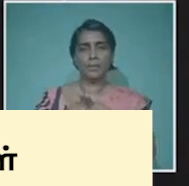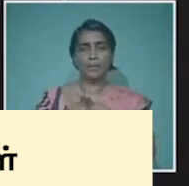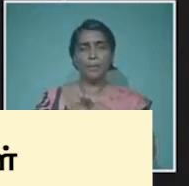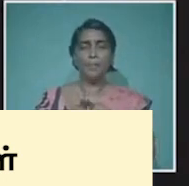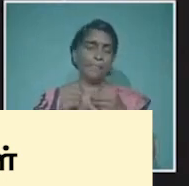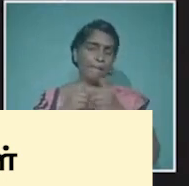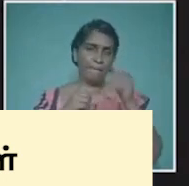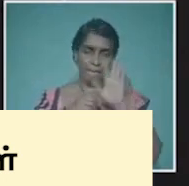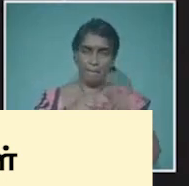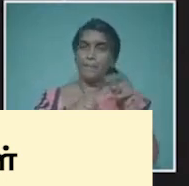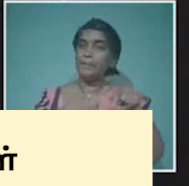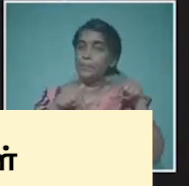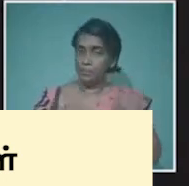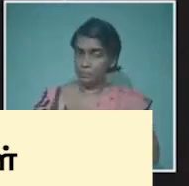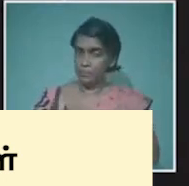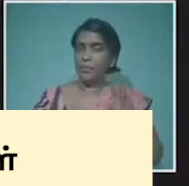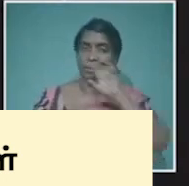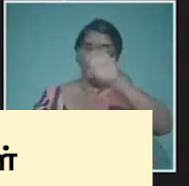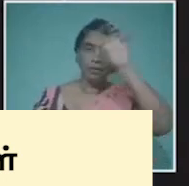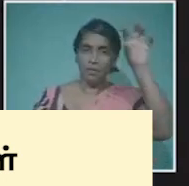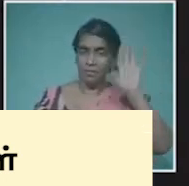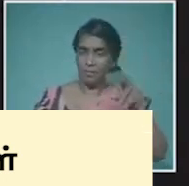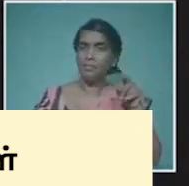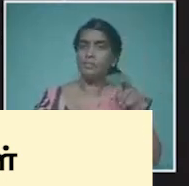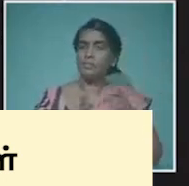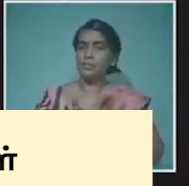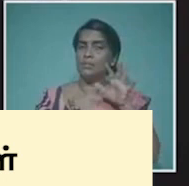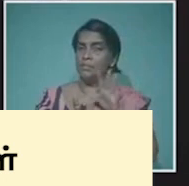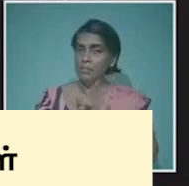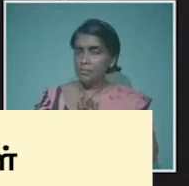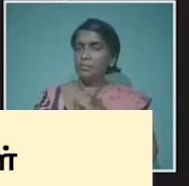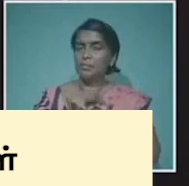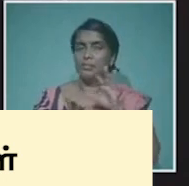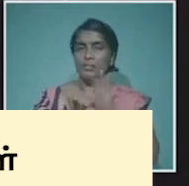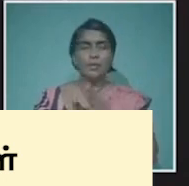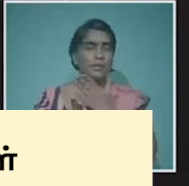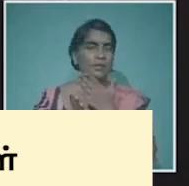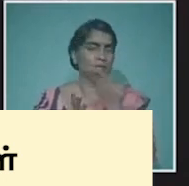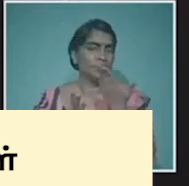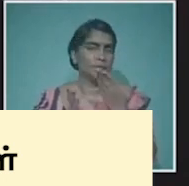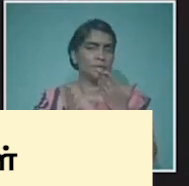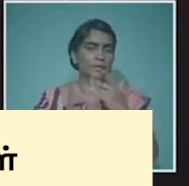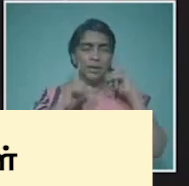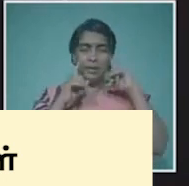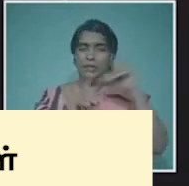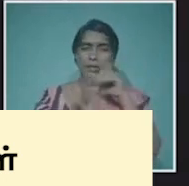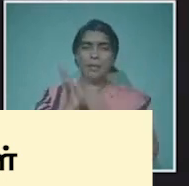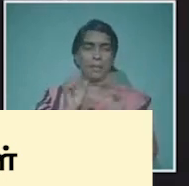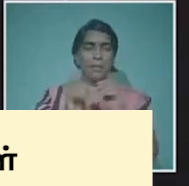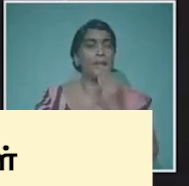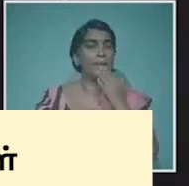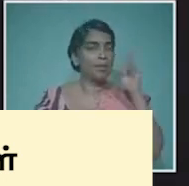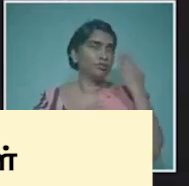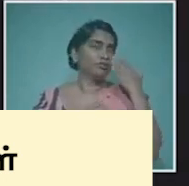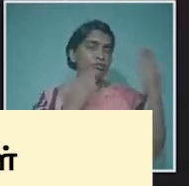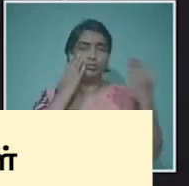இருக்கின்ற தொலைக்காட்சி நிறுவனங்கள் தீர்மானிக்கின்றவர் தான் அந்த அமெரிக்காவினுடைய ஜனாதிபதியாக கூட வர முடியும் என்கின்ற நிலை காணப்படுகிறது. அதுபோன்று இந்த